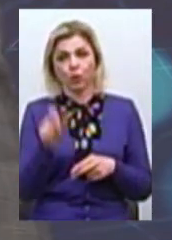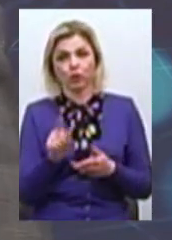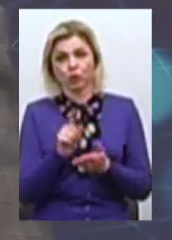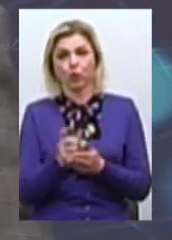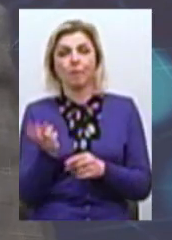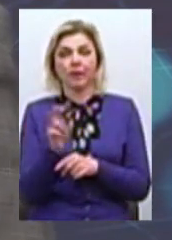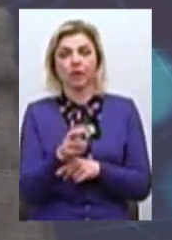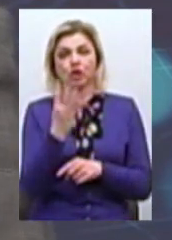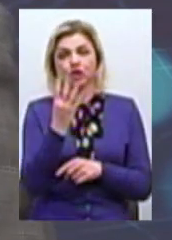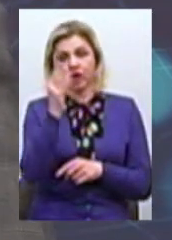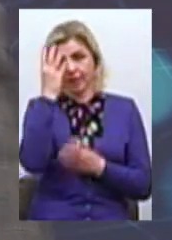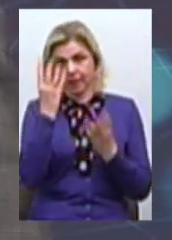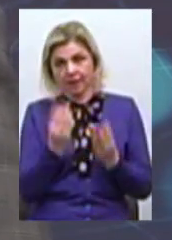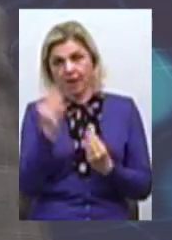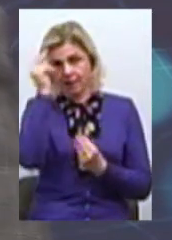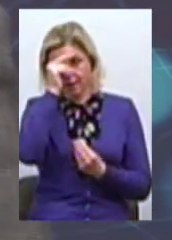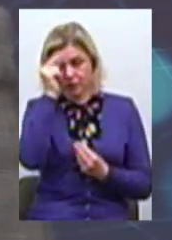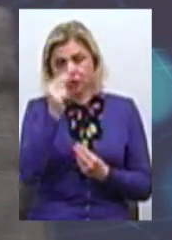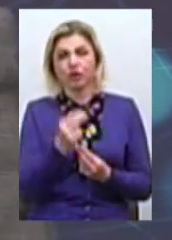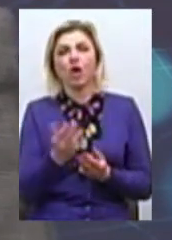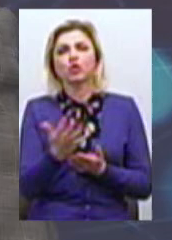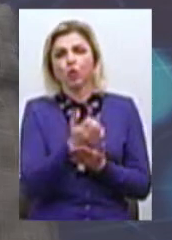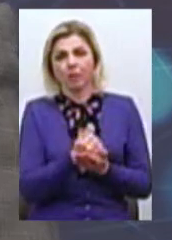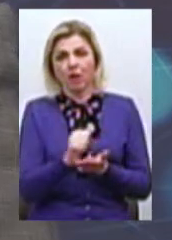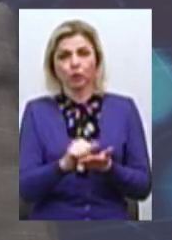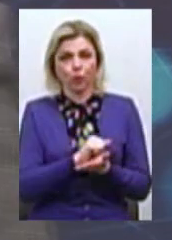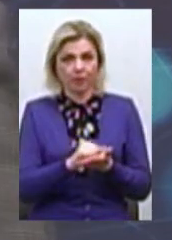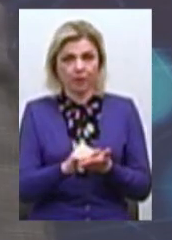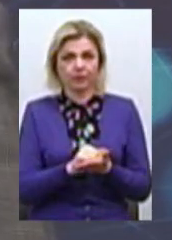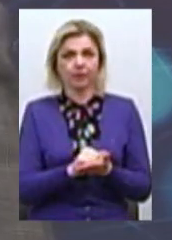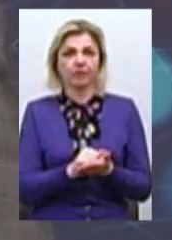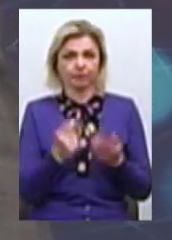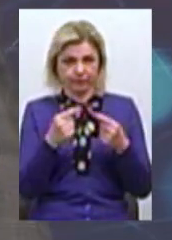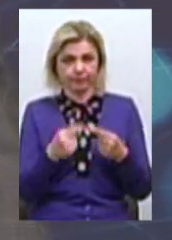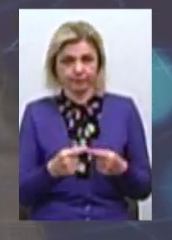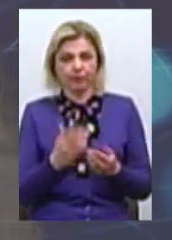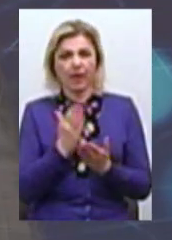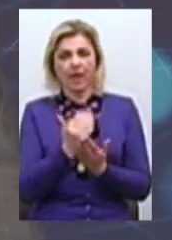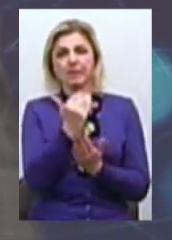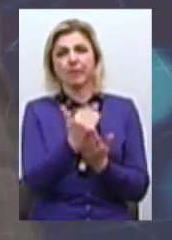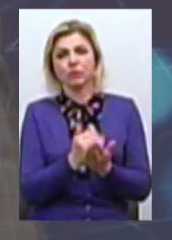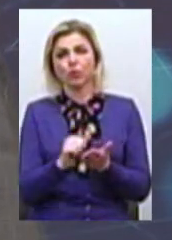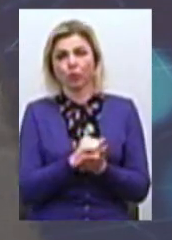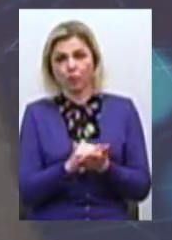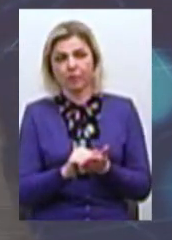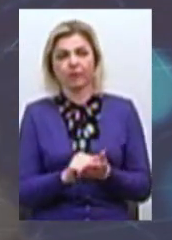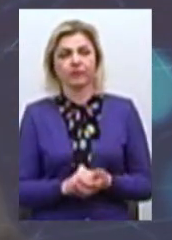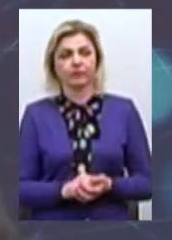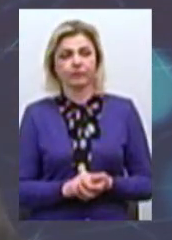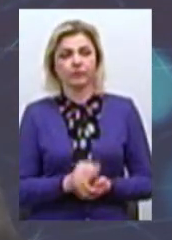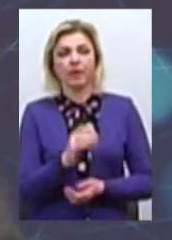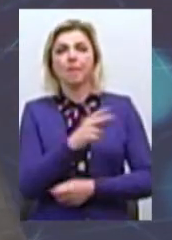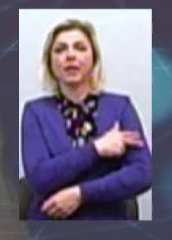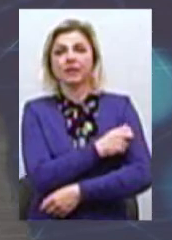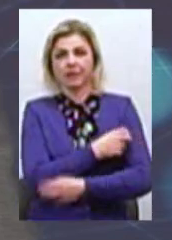пройти 4 дні навчання, зібрати, по-перше, документи певні, є список документів, пройти